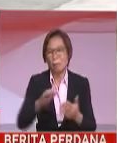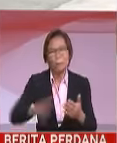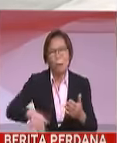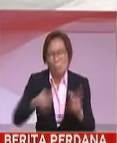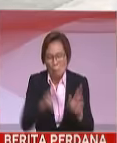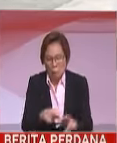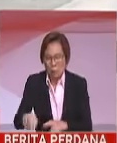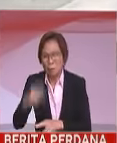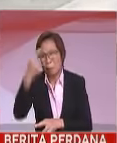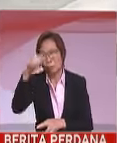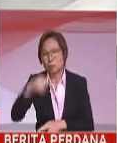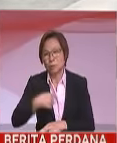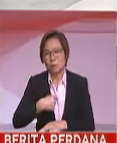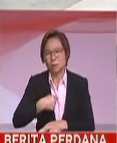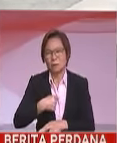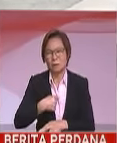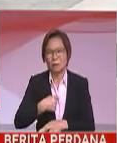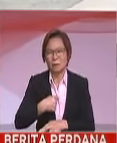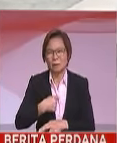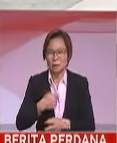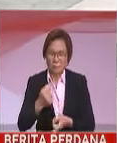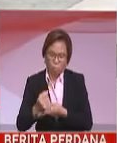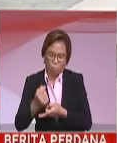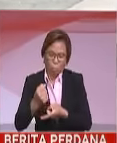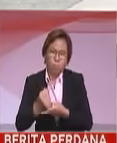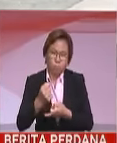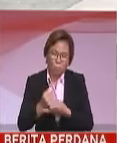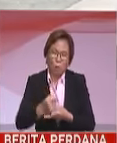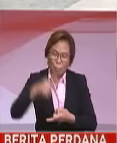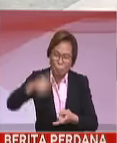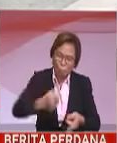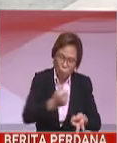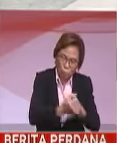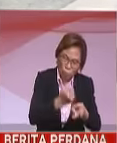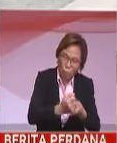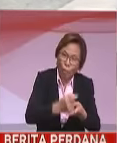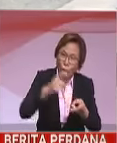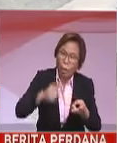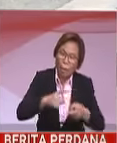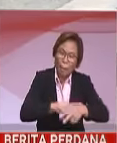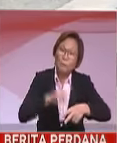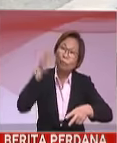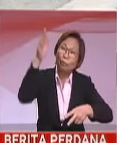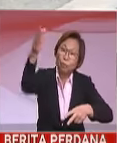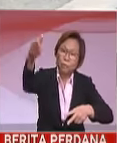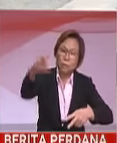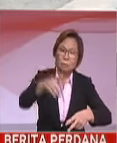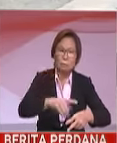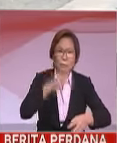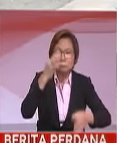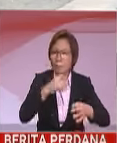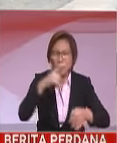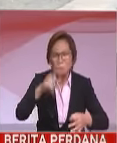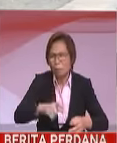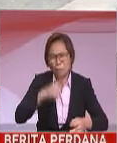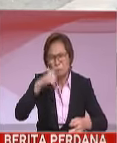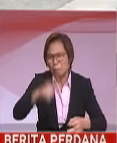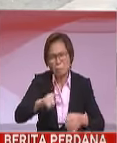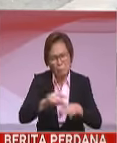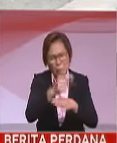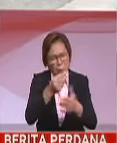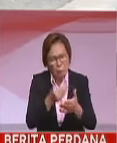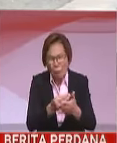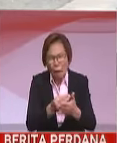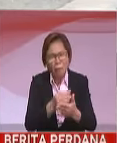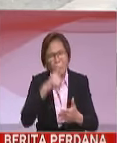pada saya, sebenarnya itu adalah saving. KWSP ini adalah saving yang perlu untuk masa akan datang lah. So, kalau kita tak ada keperluan yang untuk kita